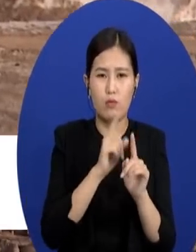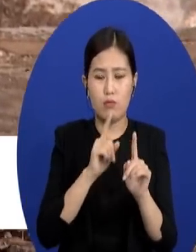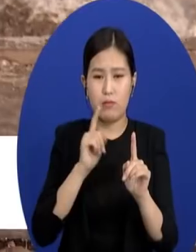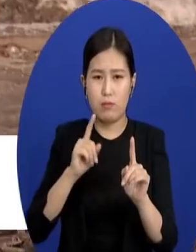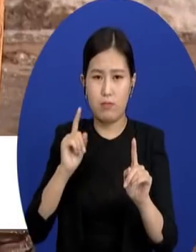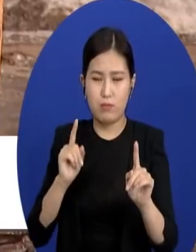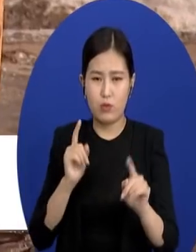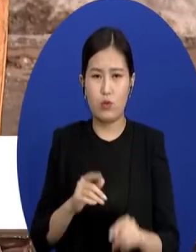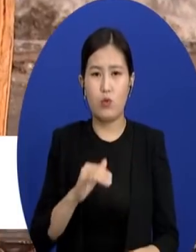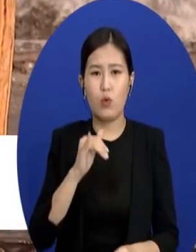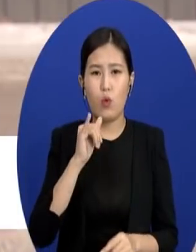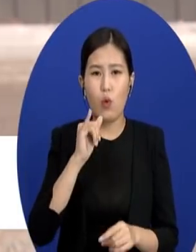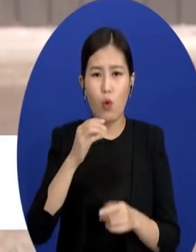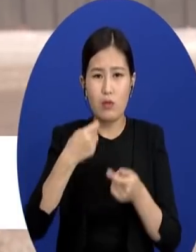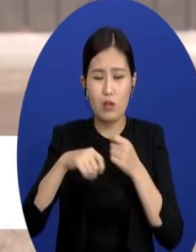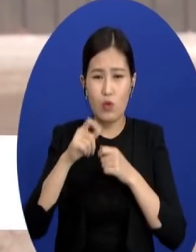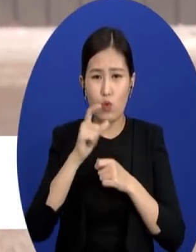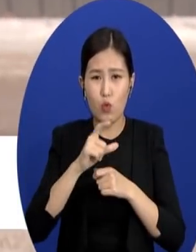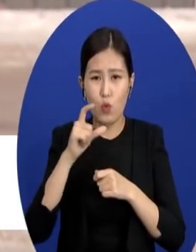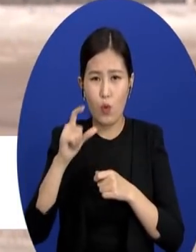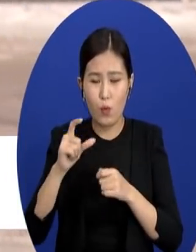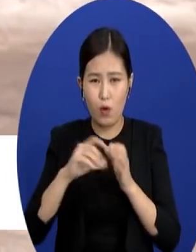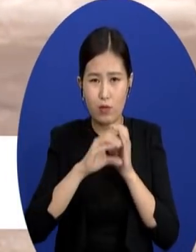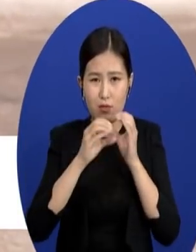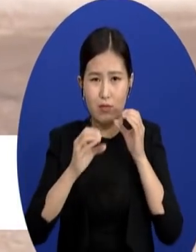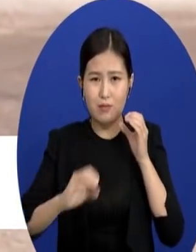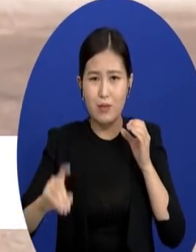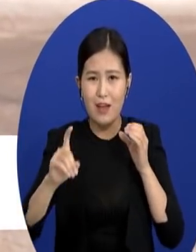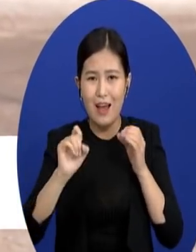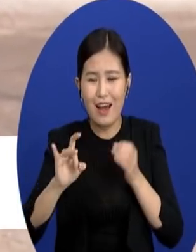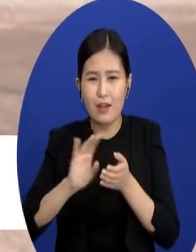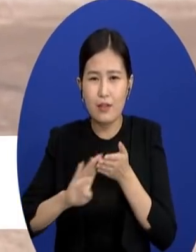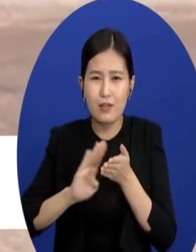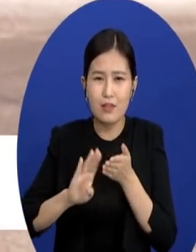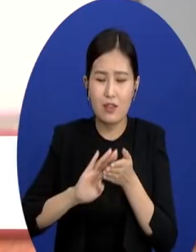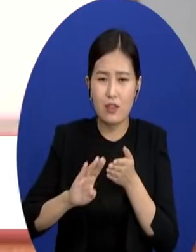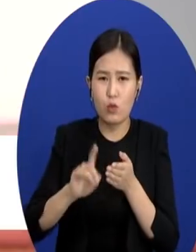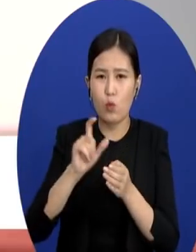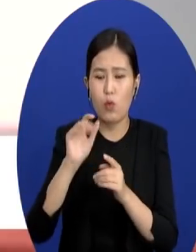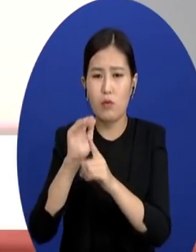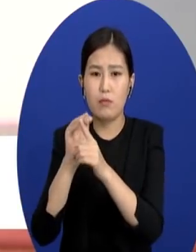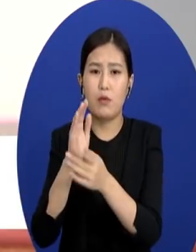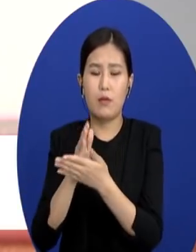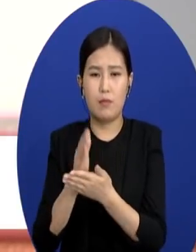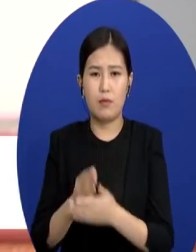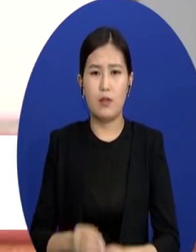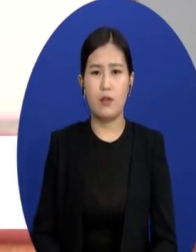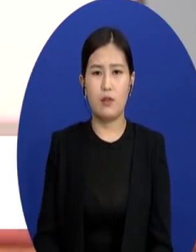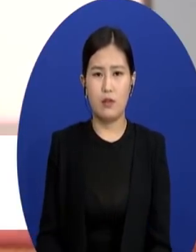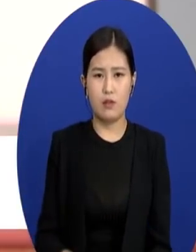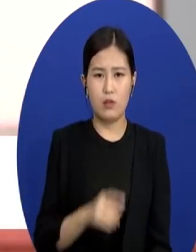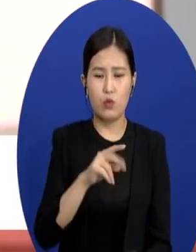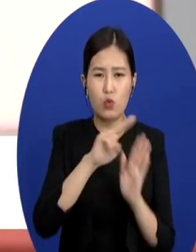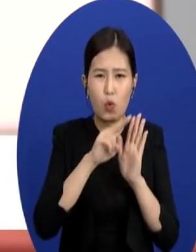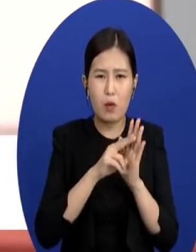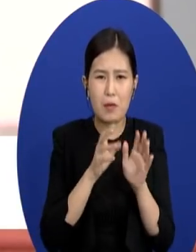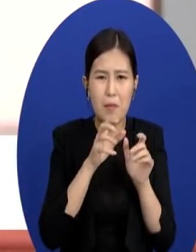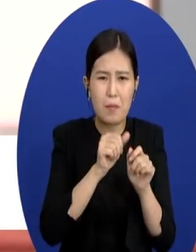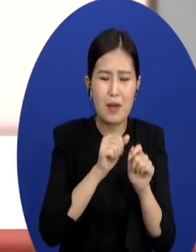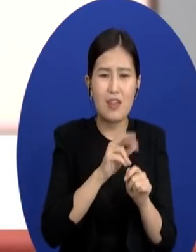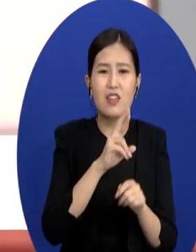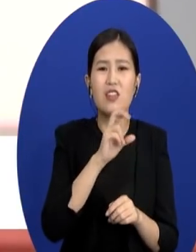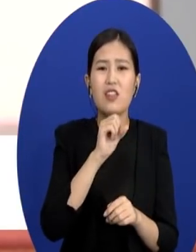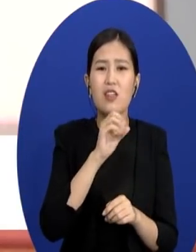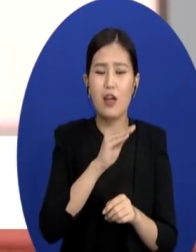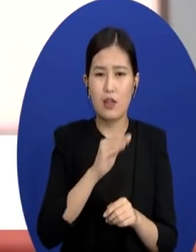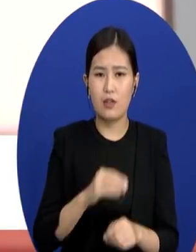шланг ариутгаж халдваргүйжүүлэн иргэдэд шаардлага тавьдаг гэсэн юм а. Хамгаалалтаа ер нь яаж баримтлаж байна?